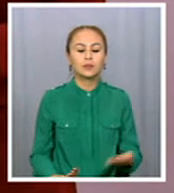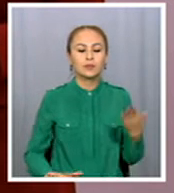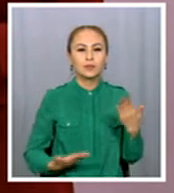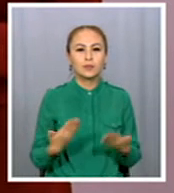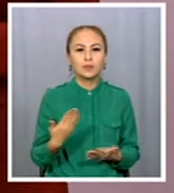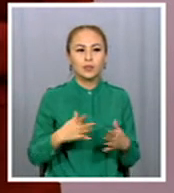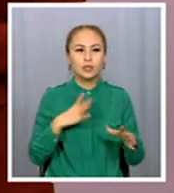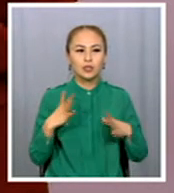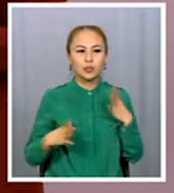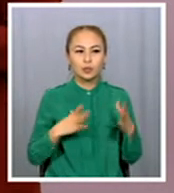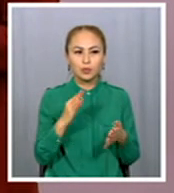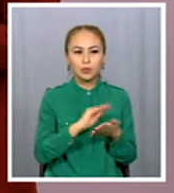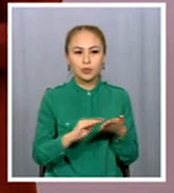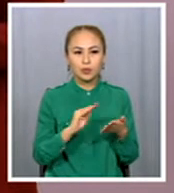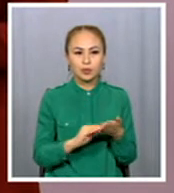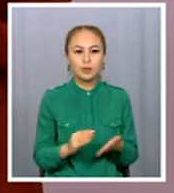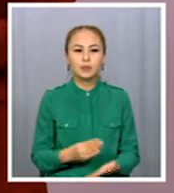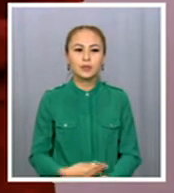жаттығу орындаймыз.